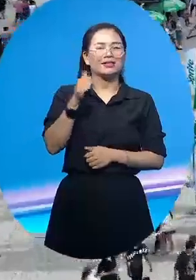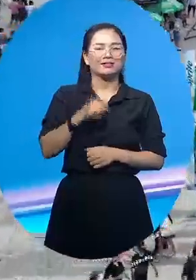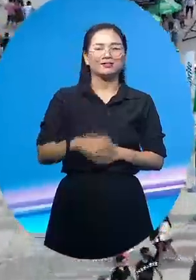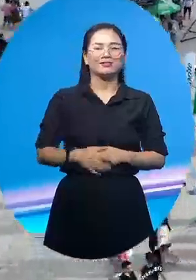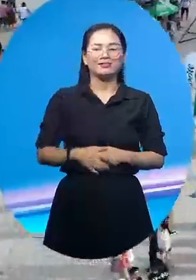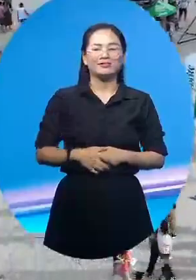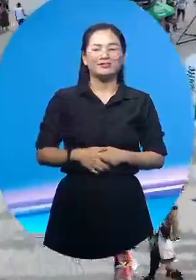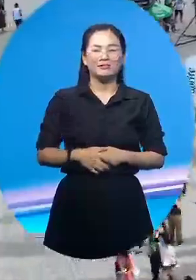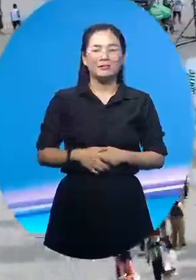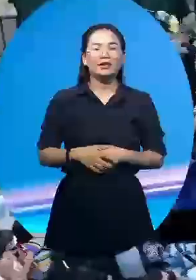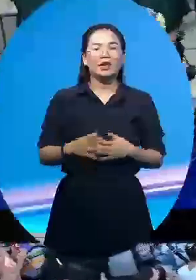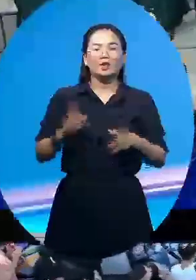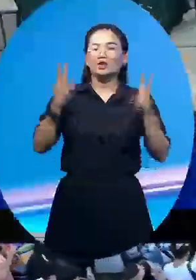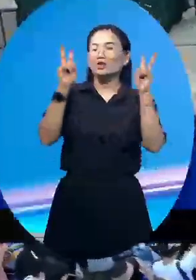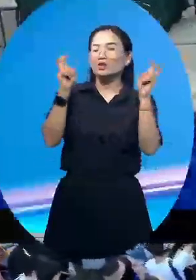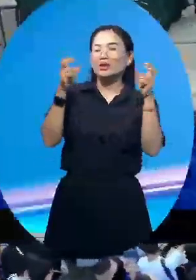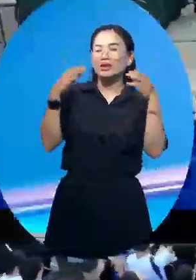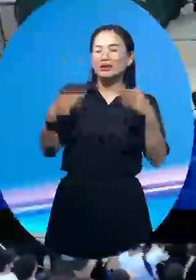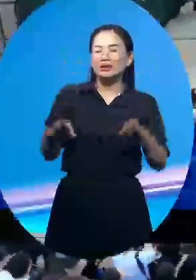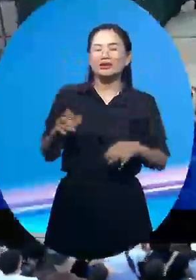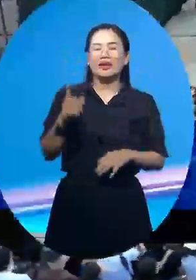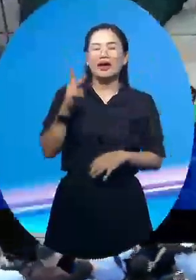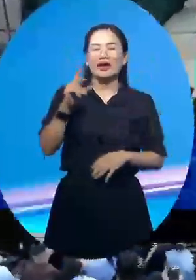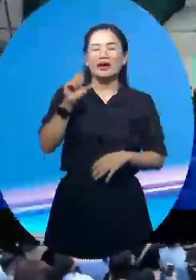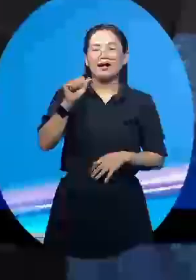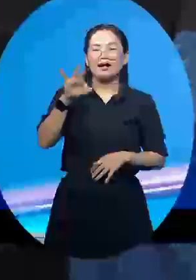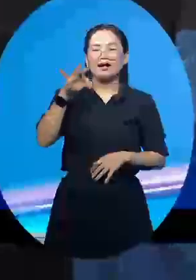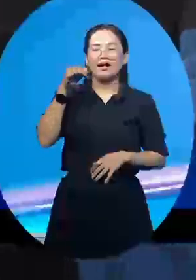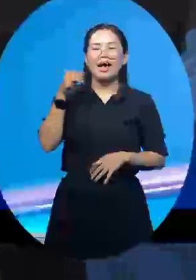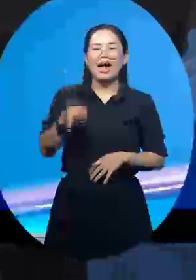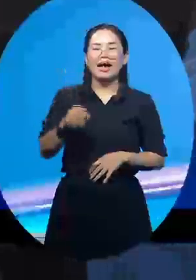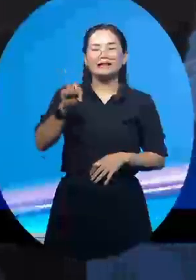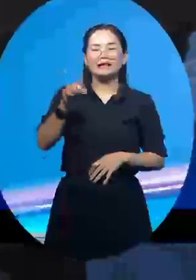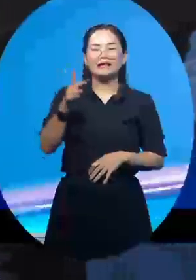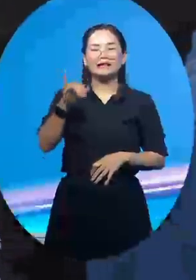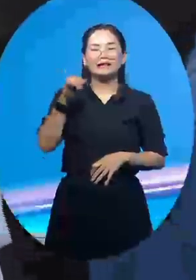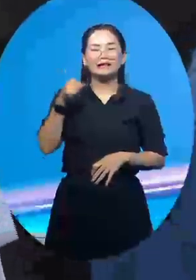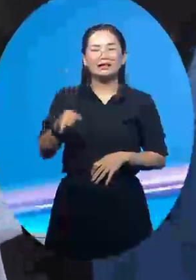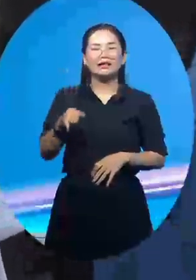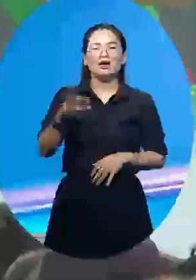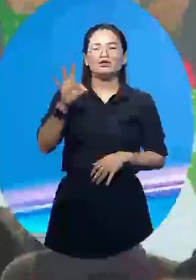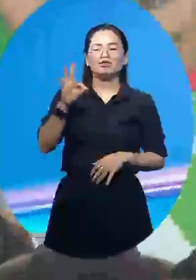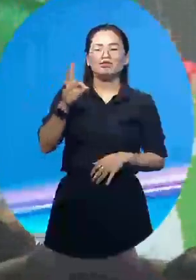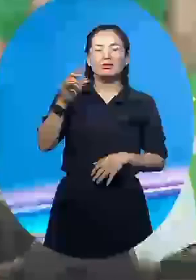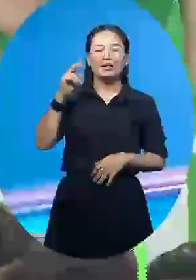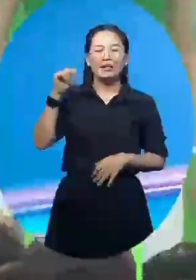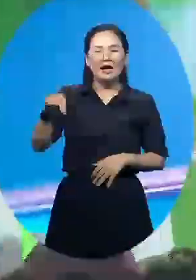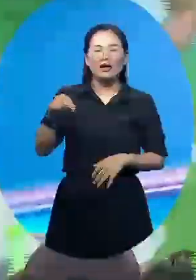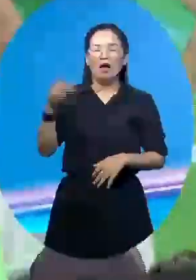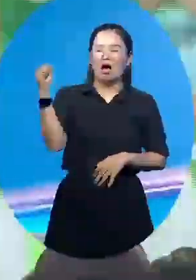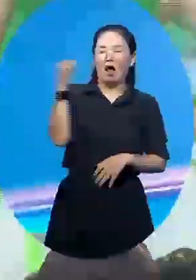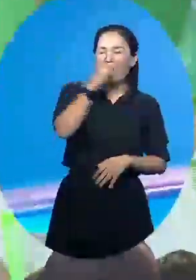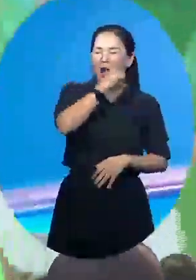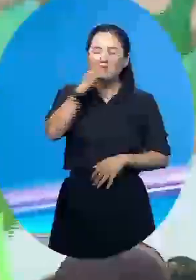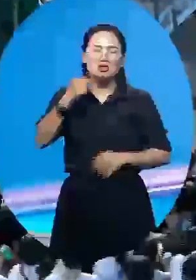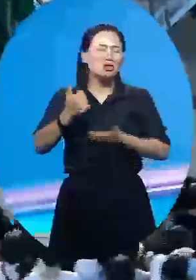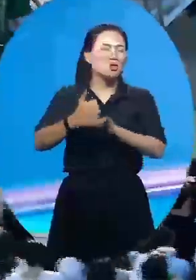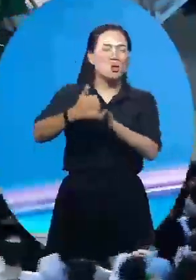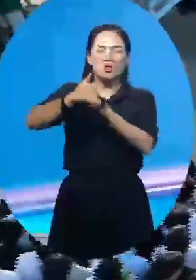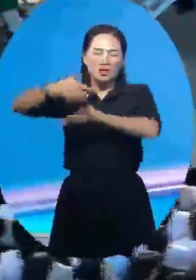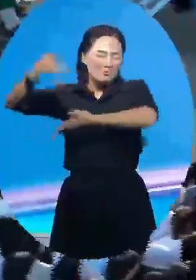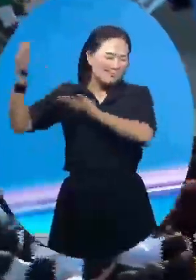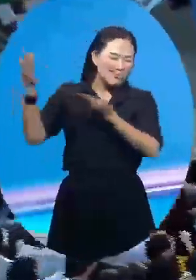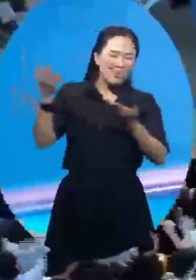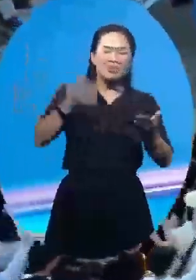dịp này với chủ đề hạ nhiệt từ ngày lễ hội biển với sự góp mặt của các ca sĩ nghệ sĩ trẻ nổi tiếng đã thổi bùng không khí